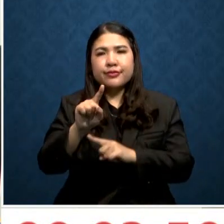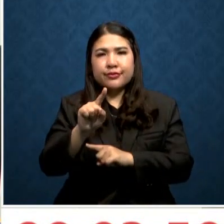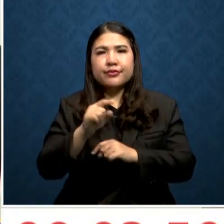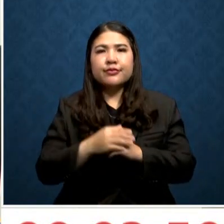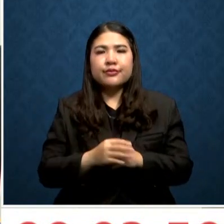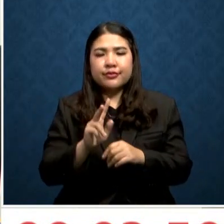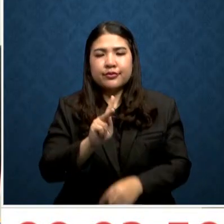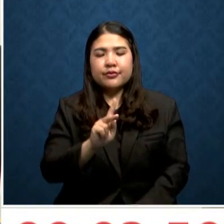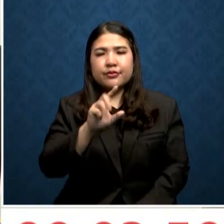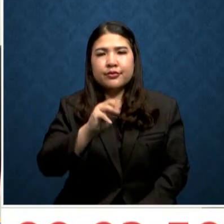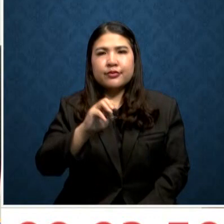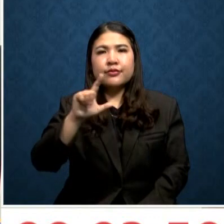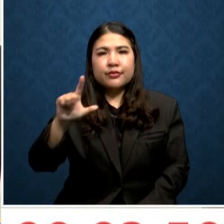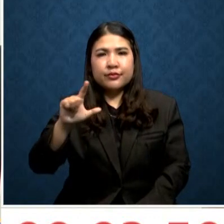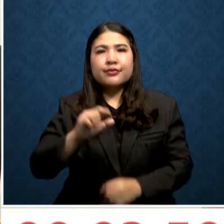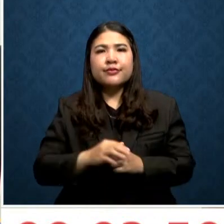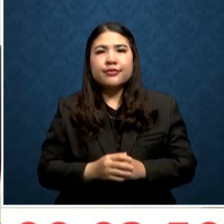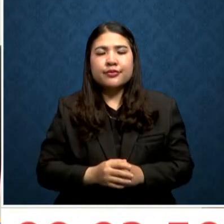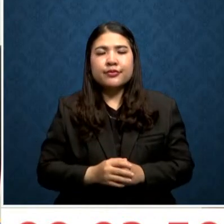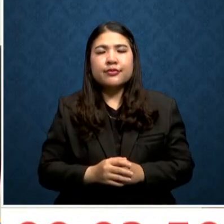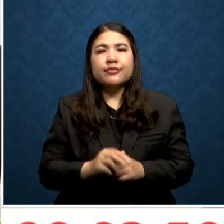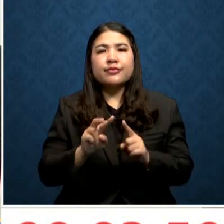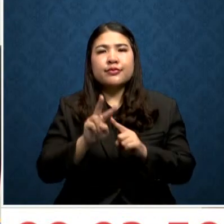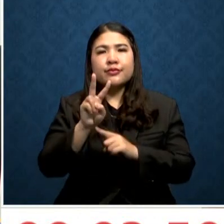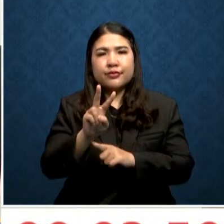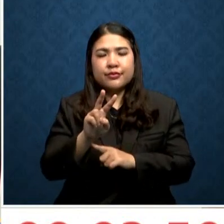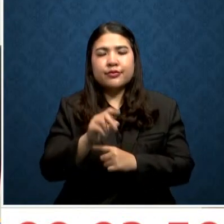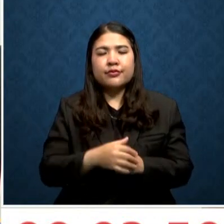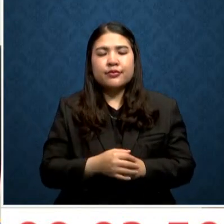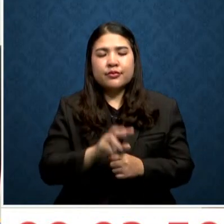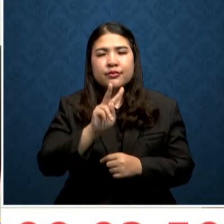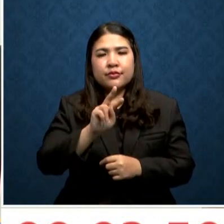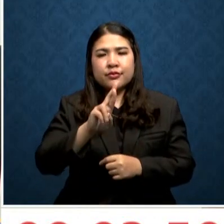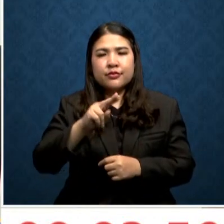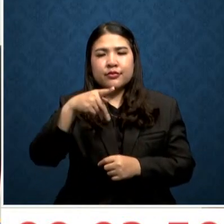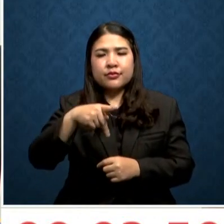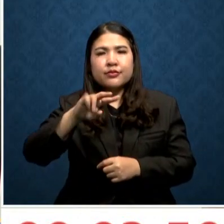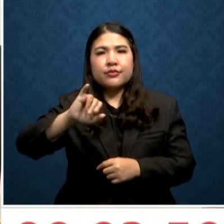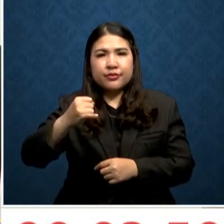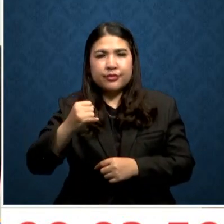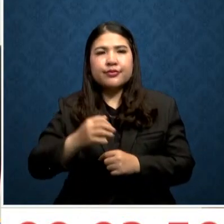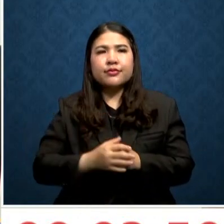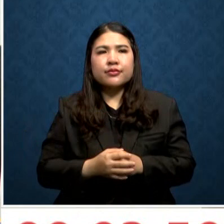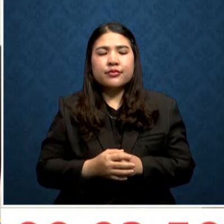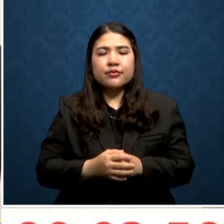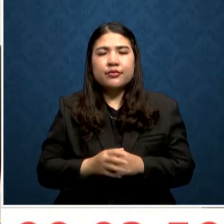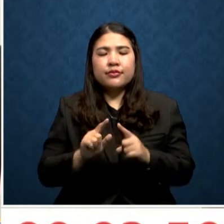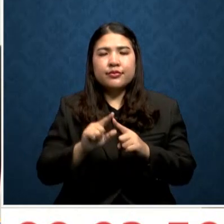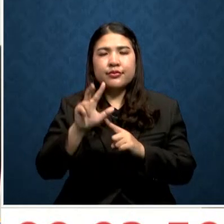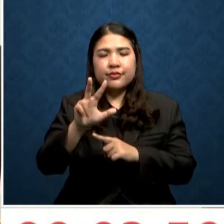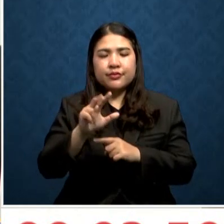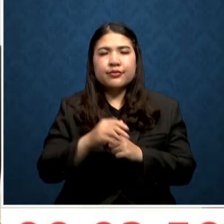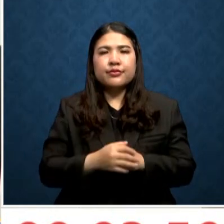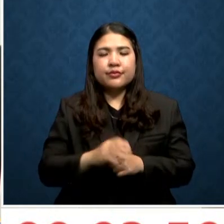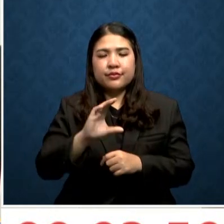นายกมลรอดคล้าย2ว่าที่พันตรีกรพศรุ่งฮิรัญวัฒน์3น